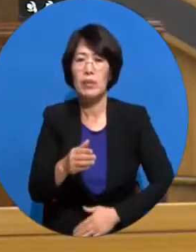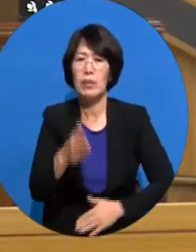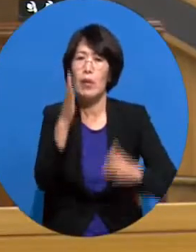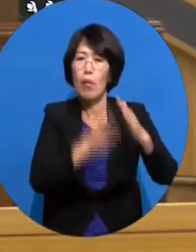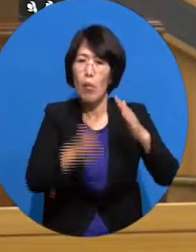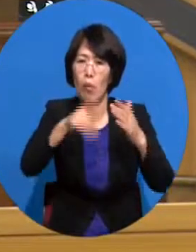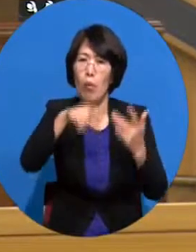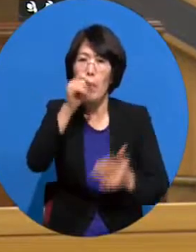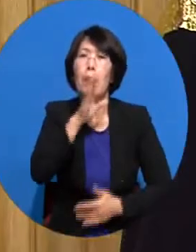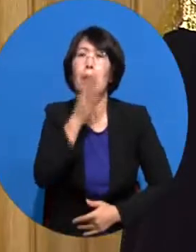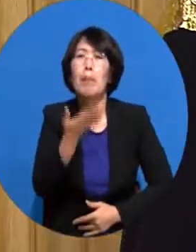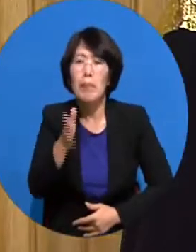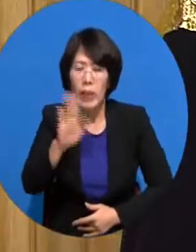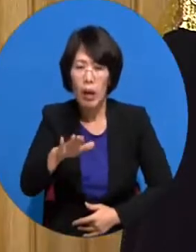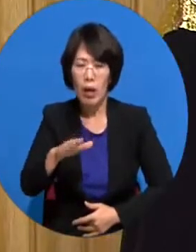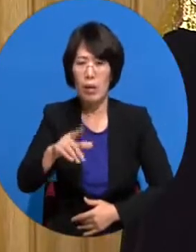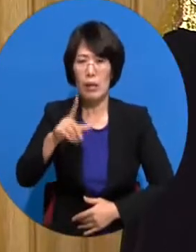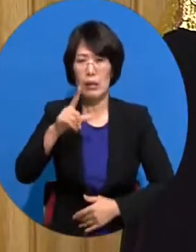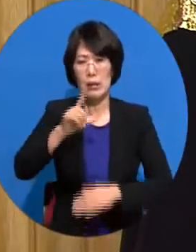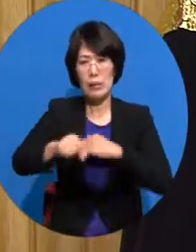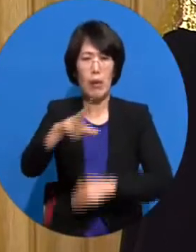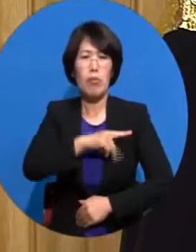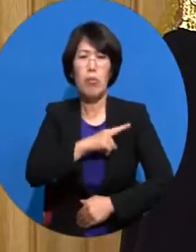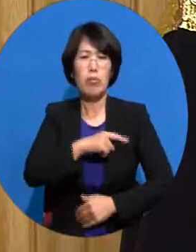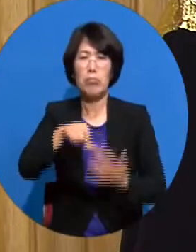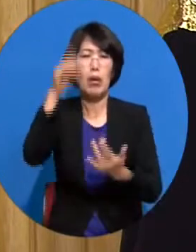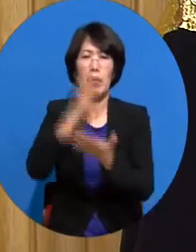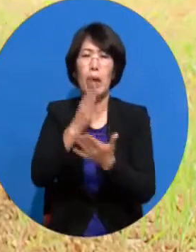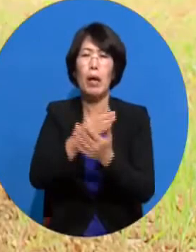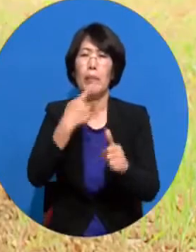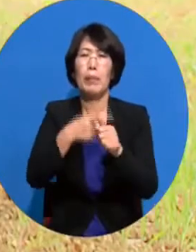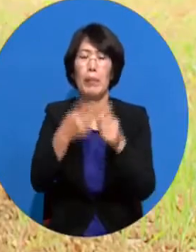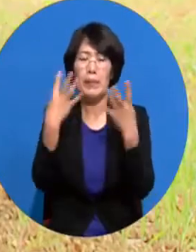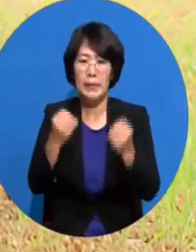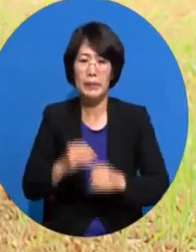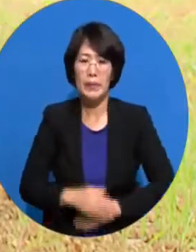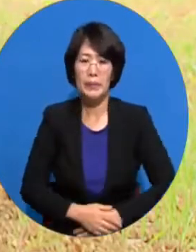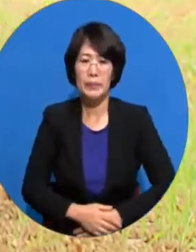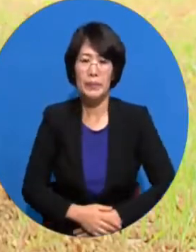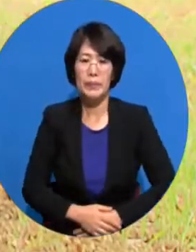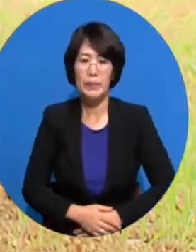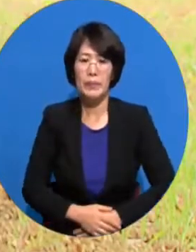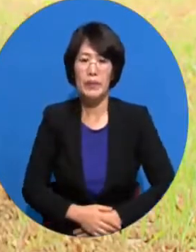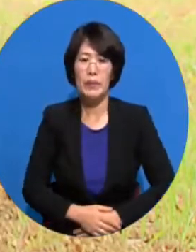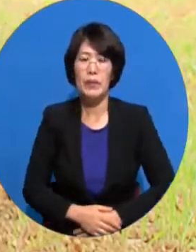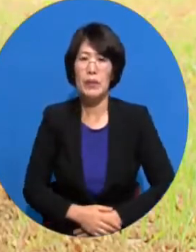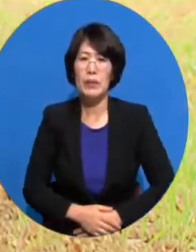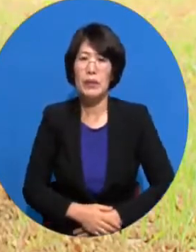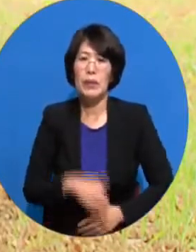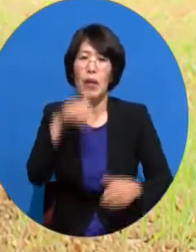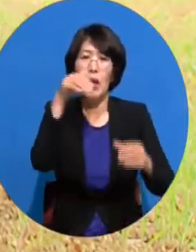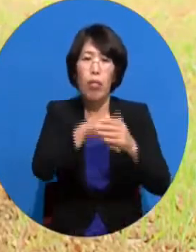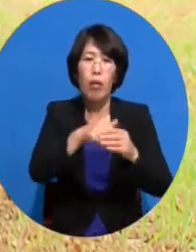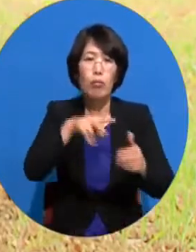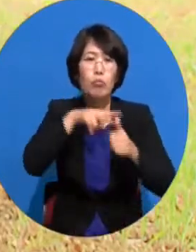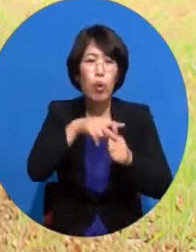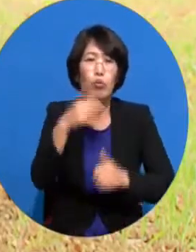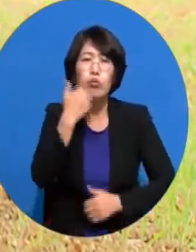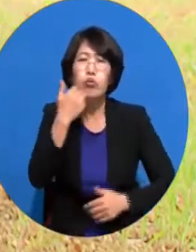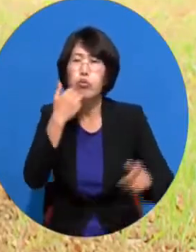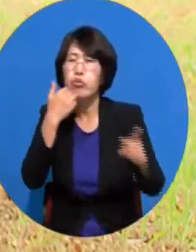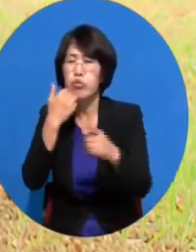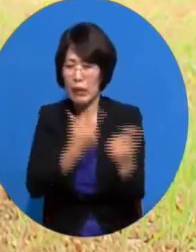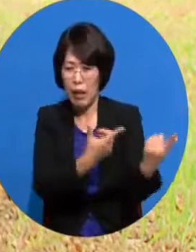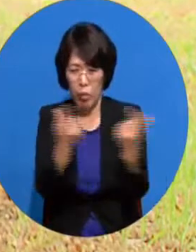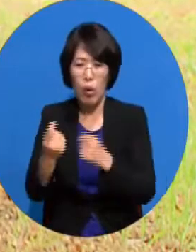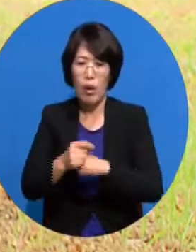낫다, 기초의회는 없애야 한다는 비판이 나오는 이유입니다. 뭐가 뭐 선거에 나오나 다 똑같은 것 같고요. 나는